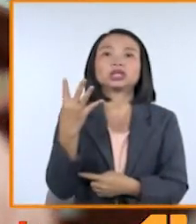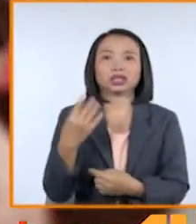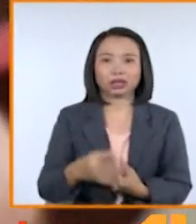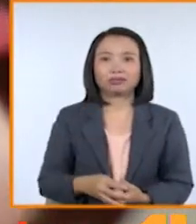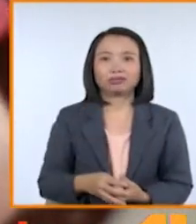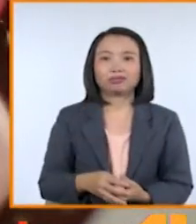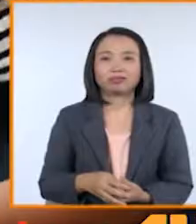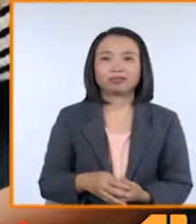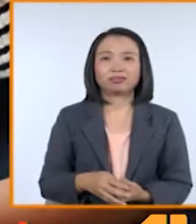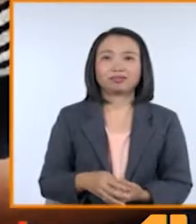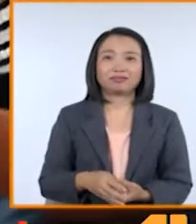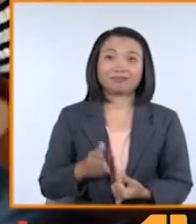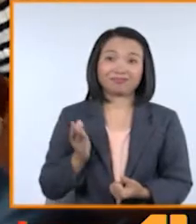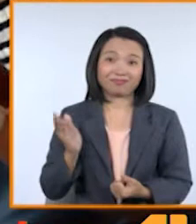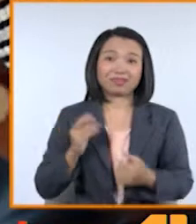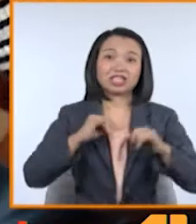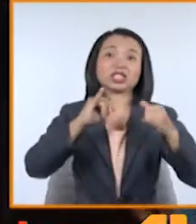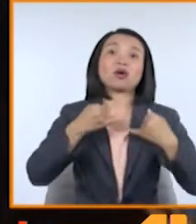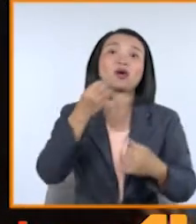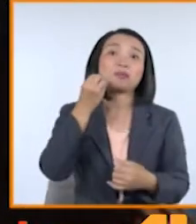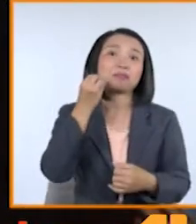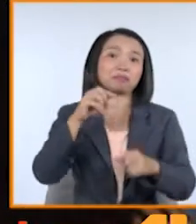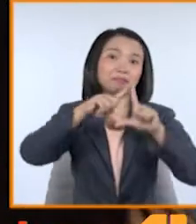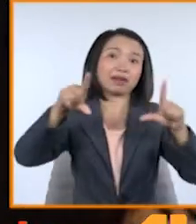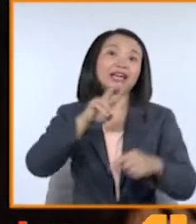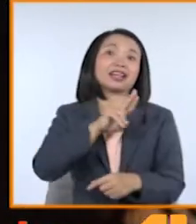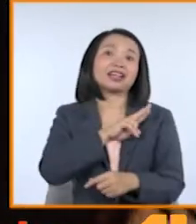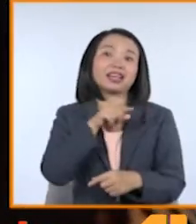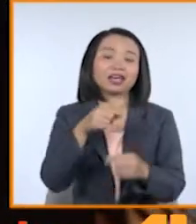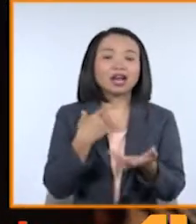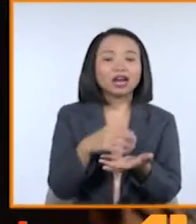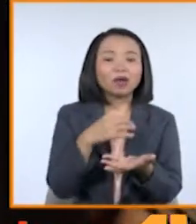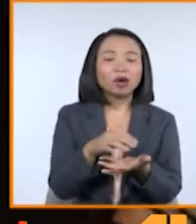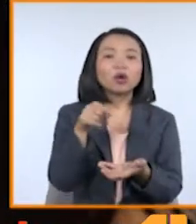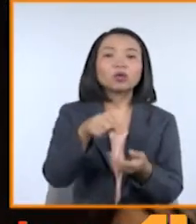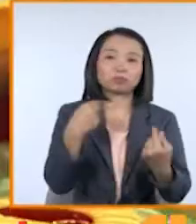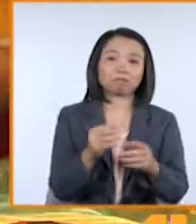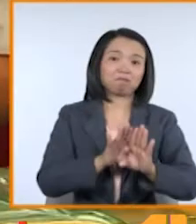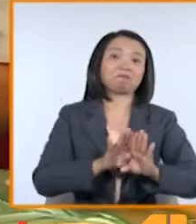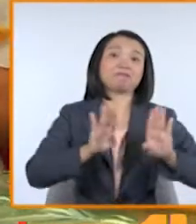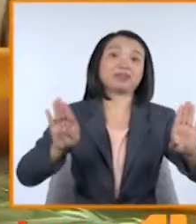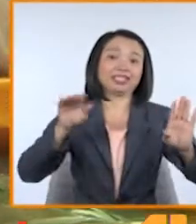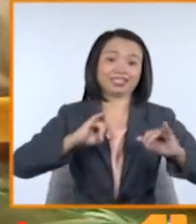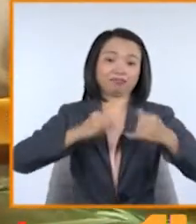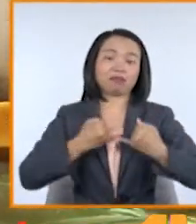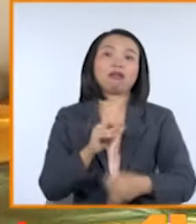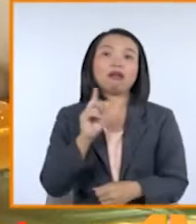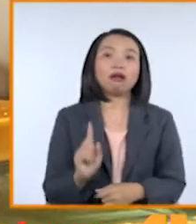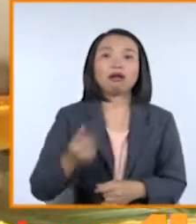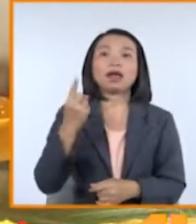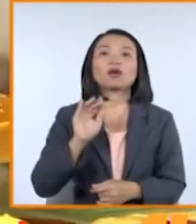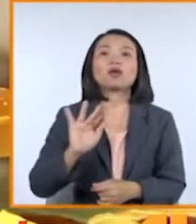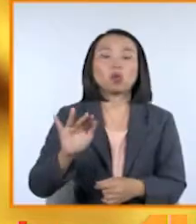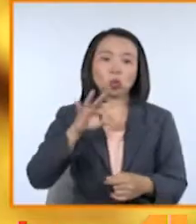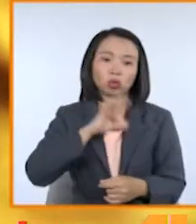ายูยูมินผู้ร่วมก่อตั้งและผู้บริหารร้าน Big Apple Donut and Coffee เปิดเผยว่าการเปิดร้านโดนัทเป็นเจ้าแรกของประเทศถือว่าท้